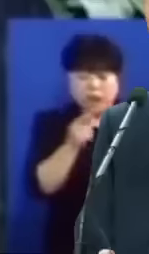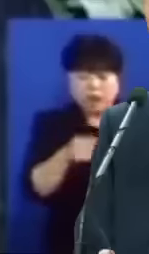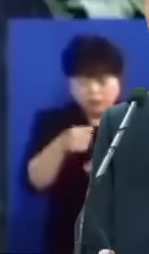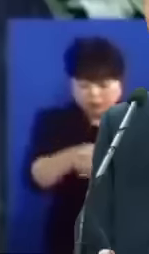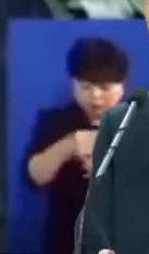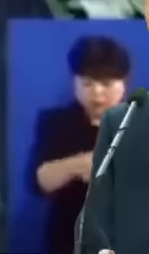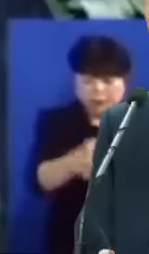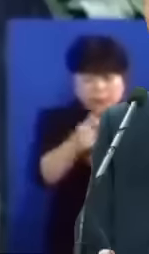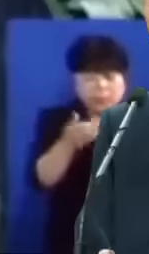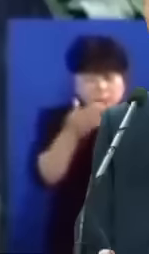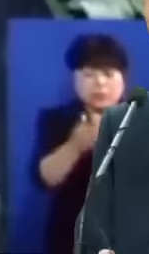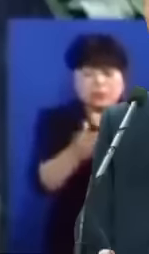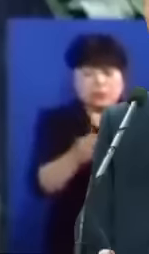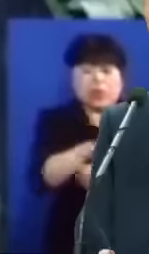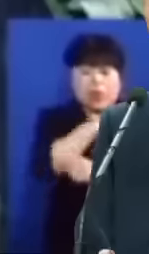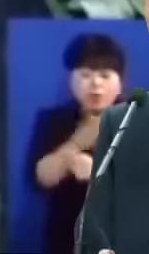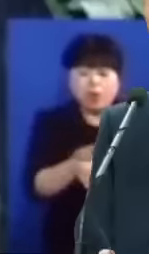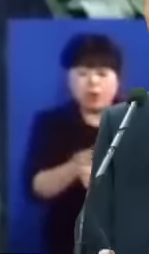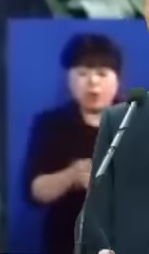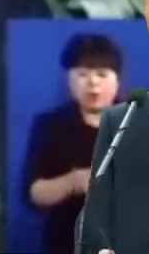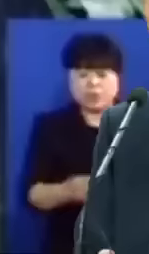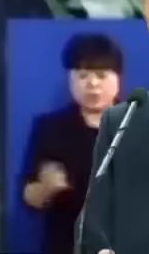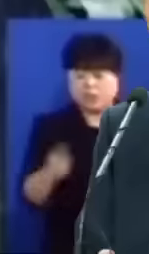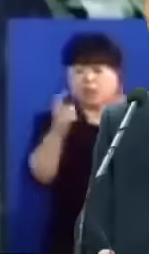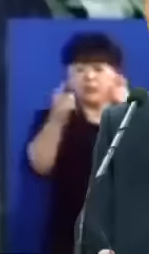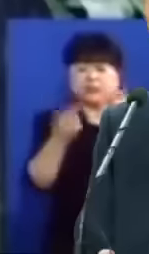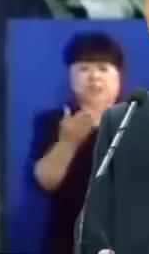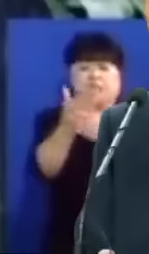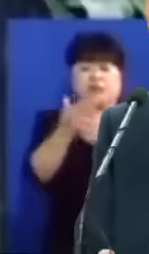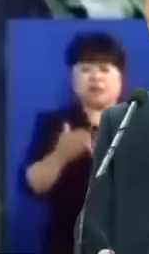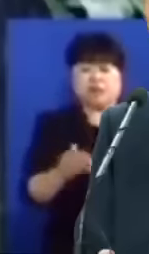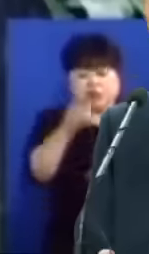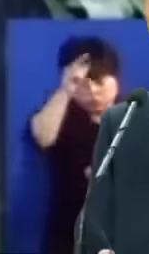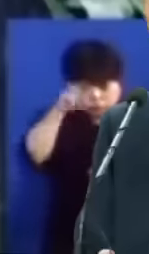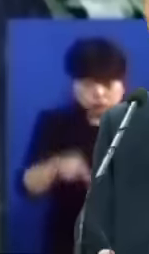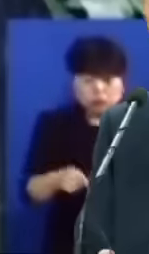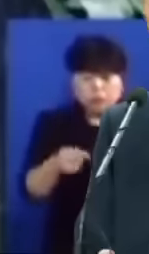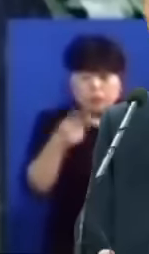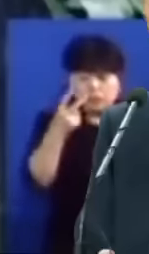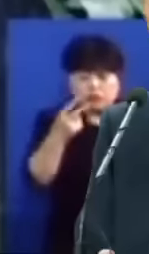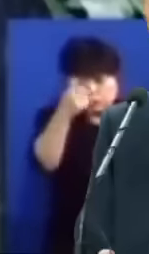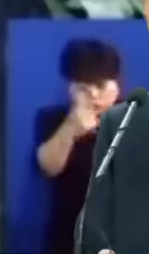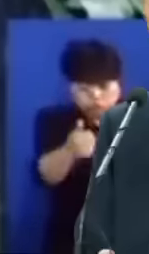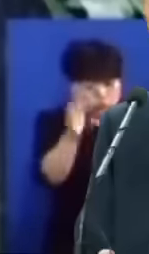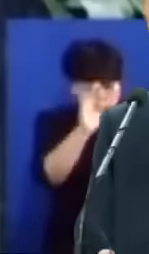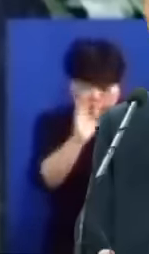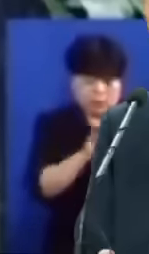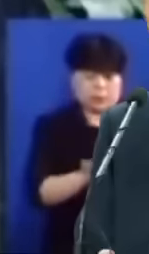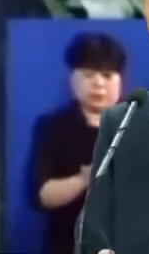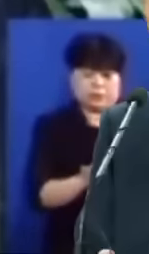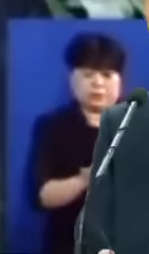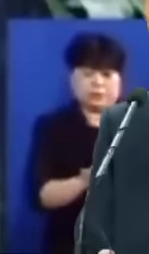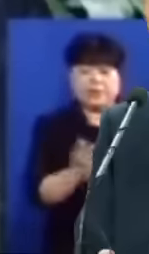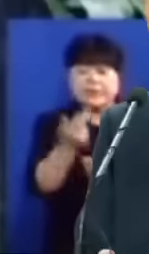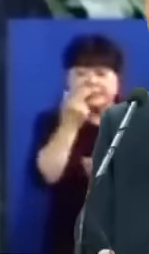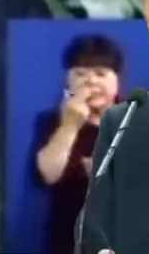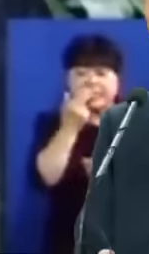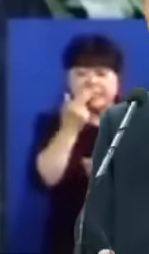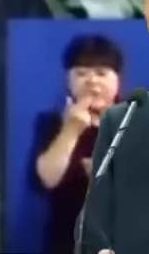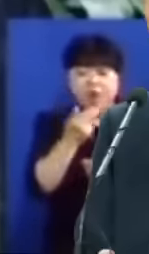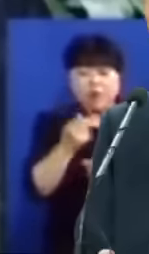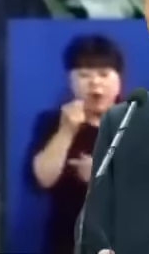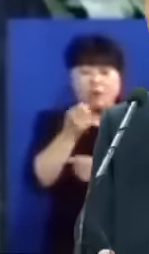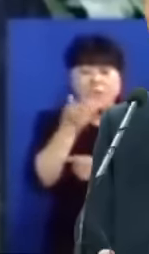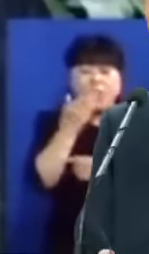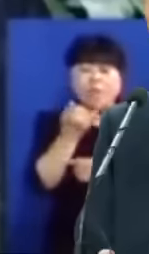판단하면 하나님과 주권 다툼을 하게 되는 것입니다. 우주에 두 주인이 있을 수가 없습니다. 생명과를